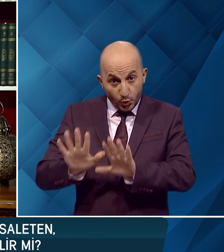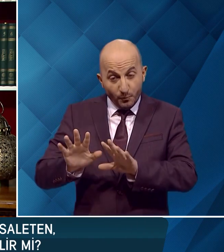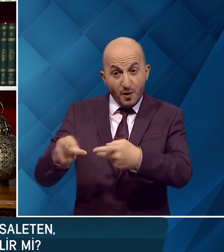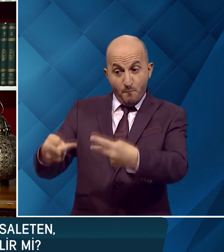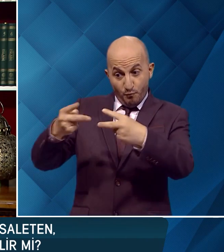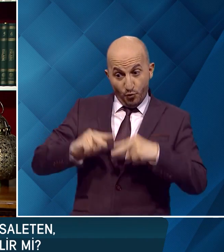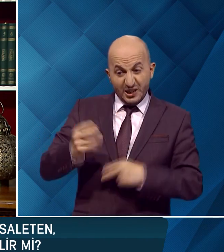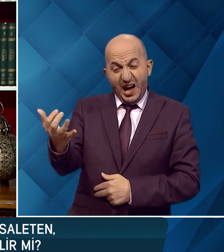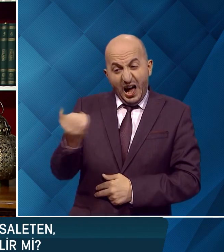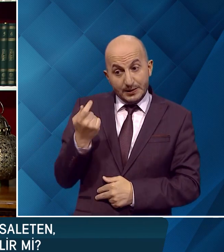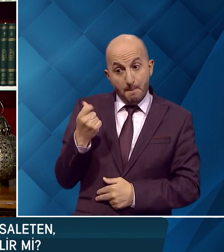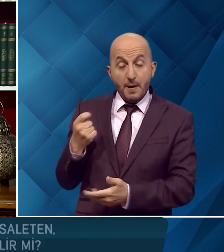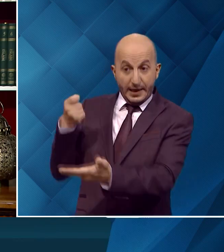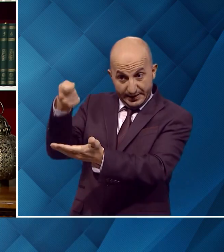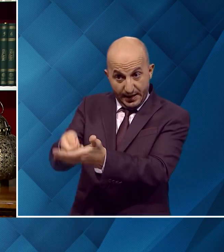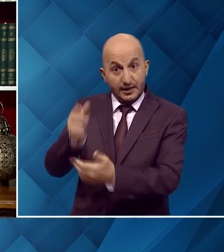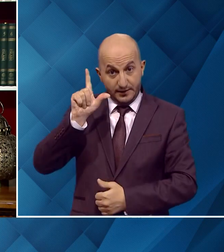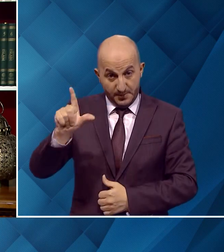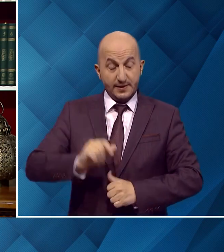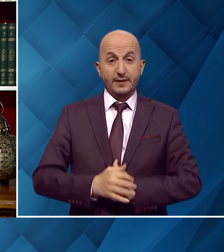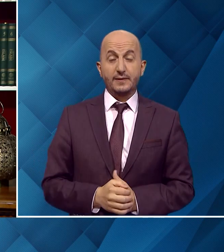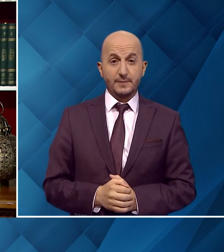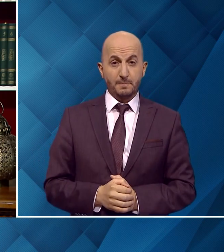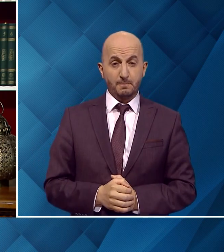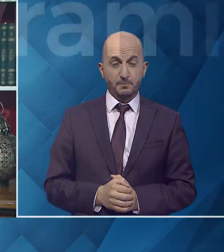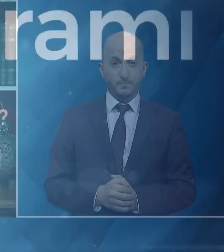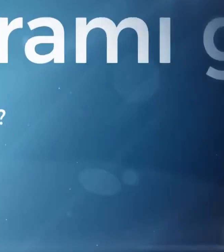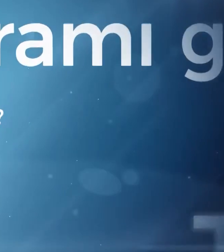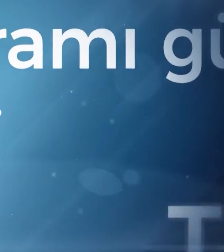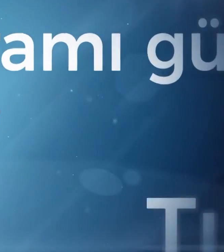durumda müvekkilinden aldığı parayı iade etmesi gerekir.